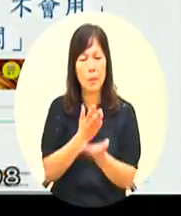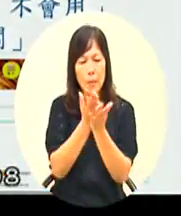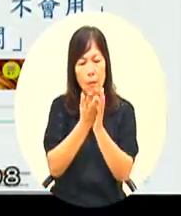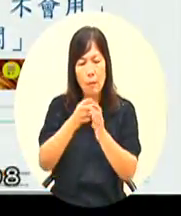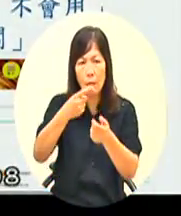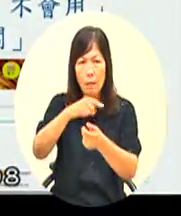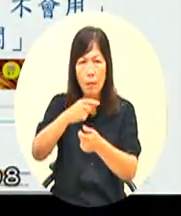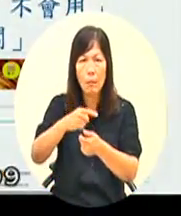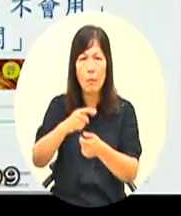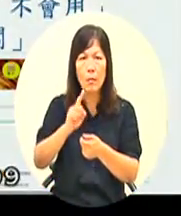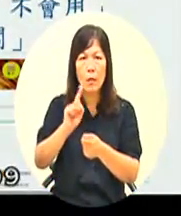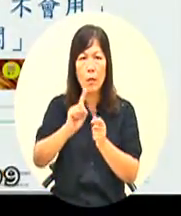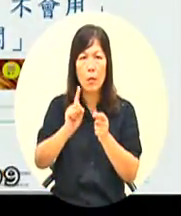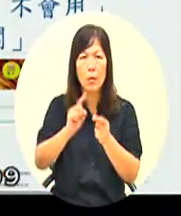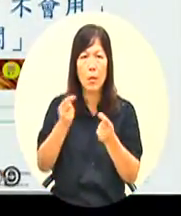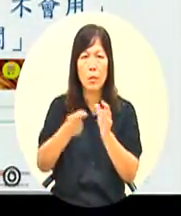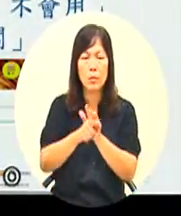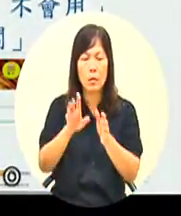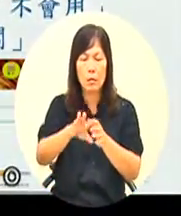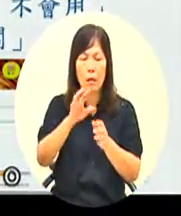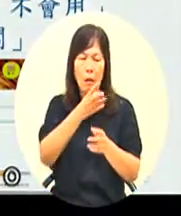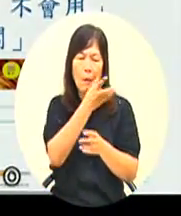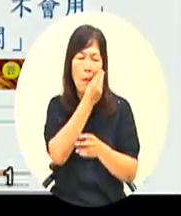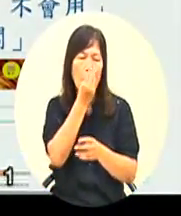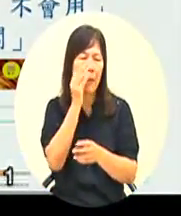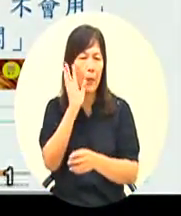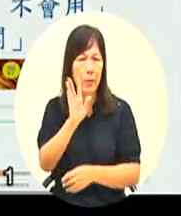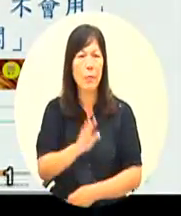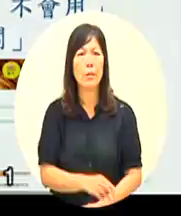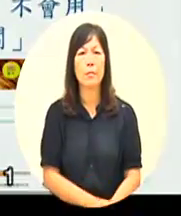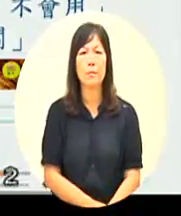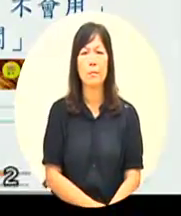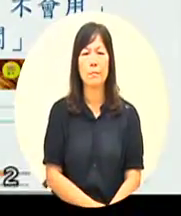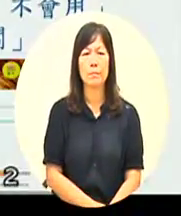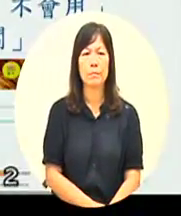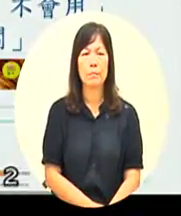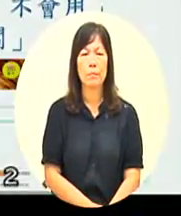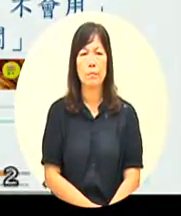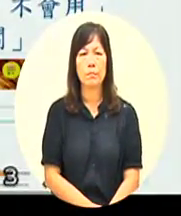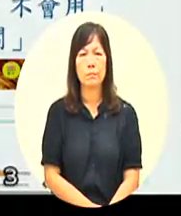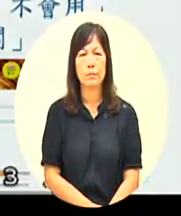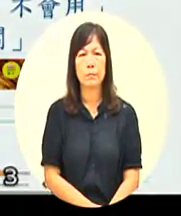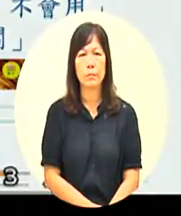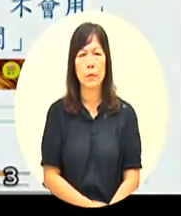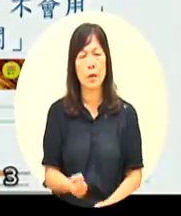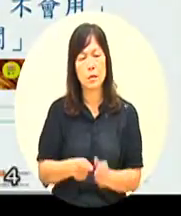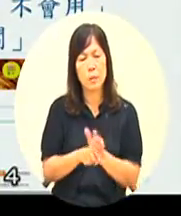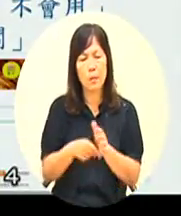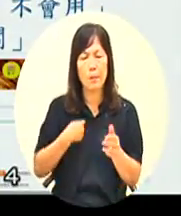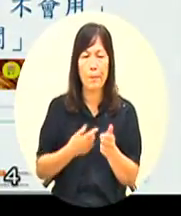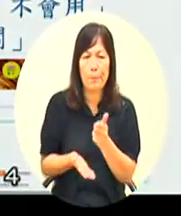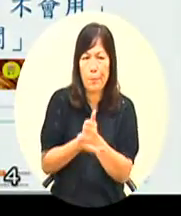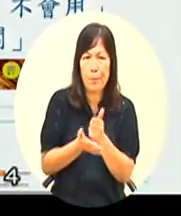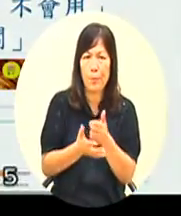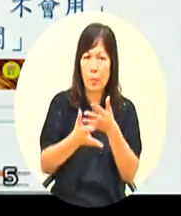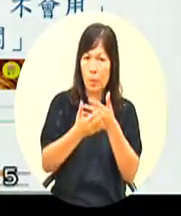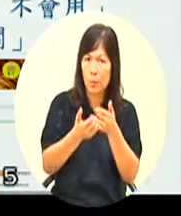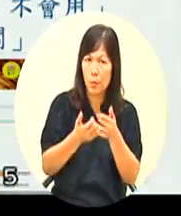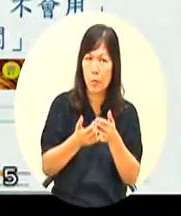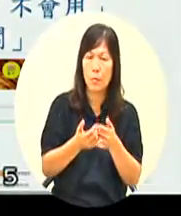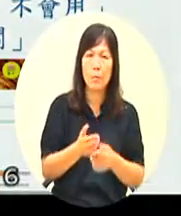是有一些是有一些粗糙啦哈。就像我们鼓励我们的学生